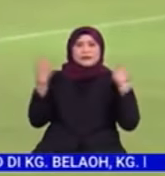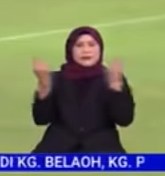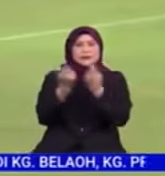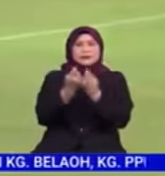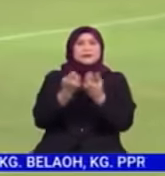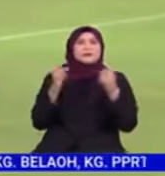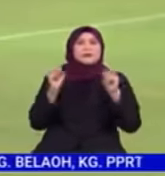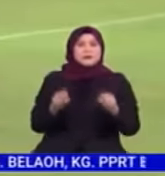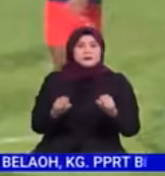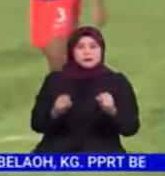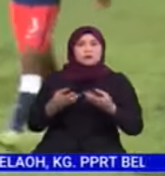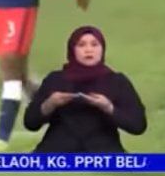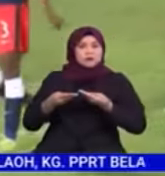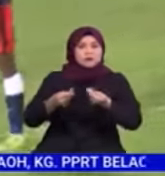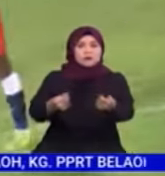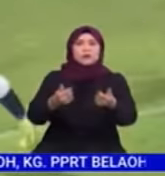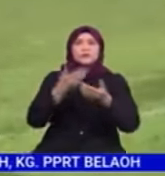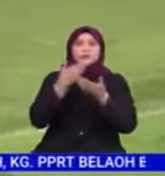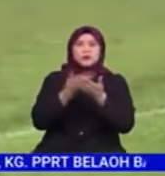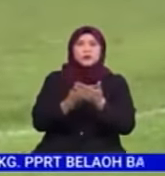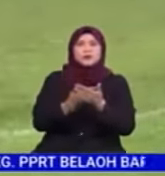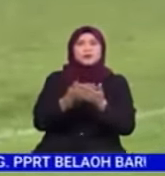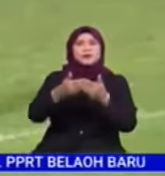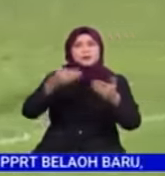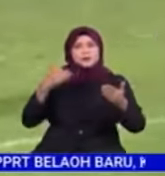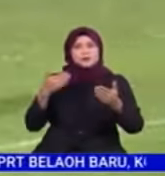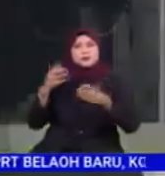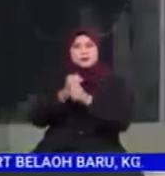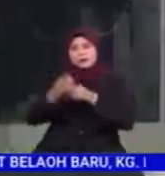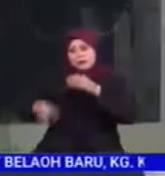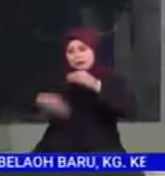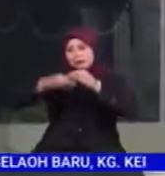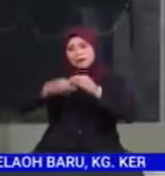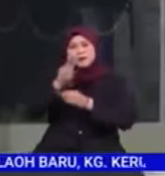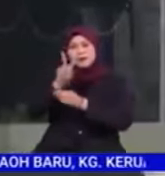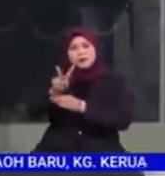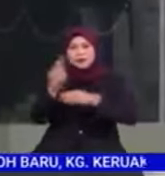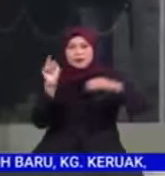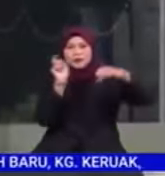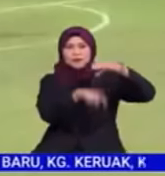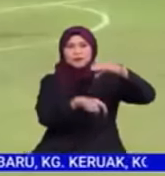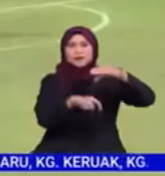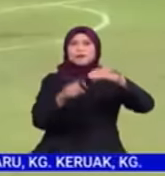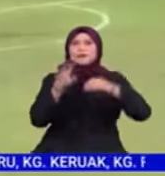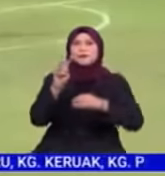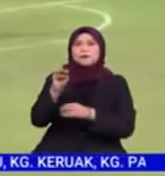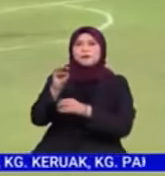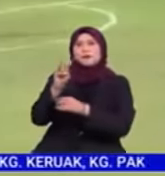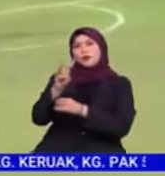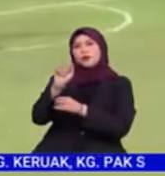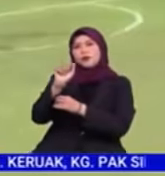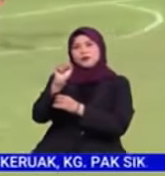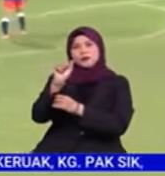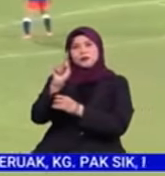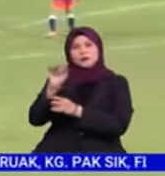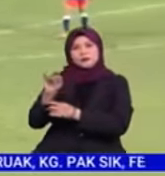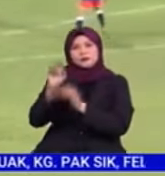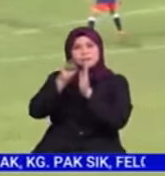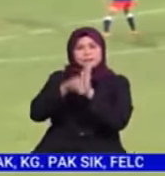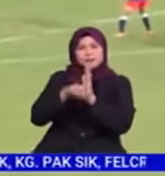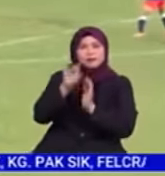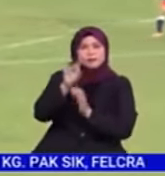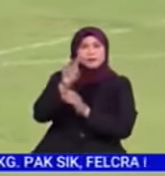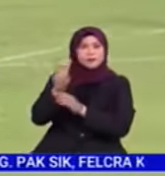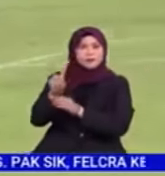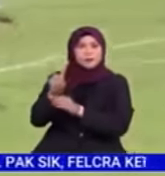percaya diserap dengan baik oleh tiap sidoel sebelum bangkit menambah dua lagi jaringan Roxy Mas buatan HB pada menit ke-82